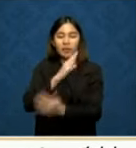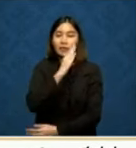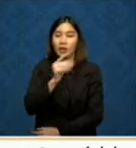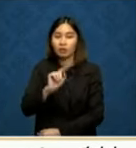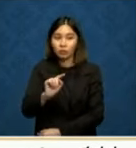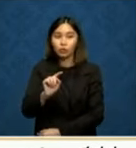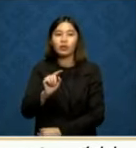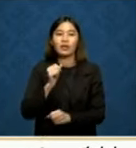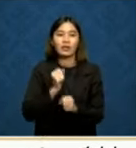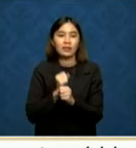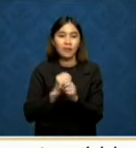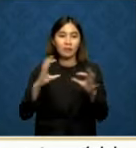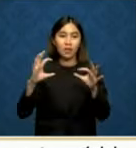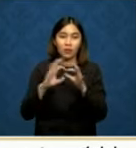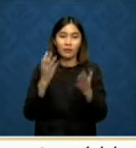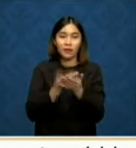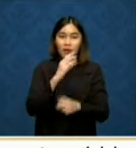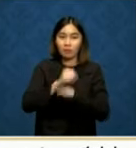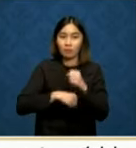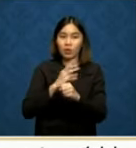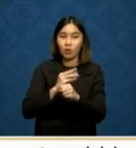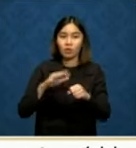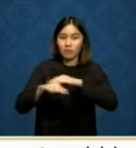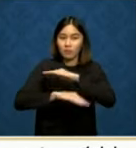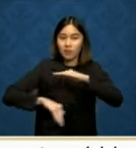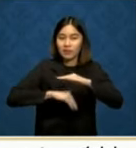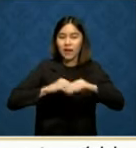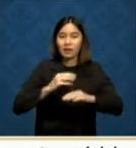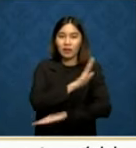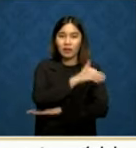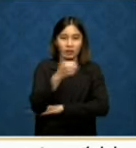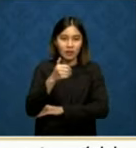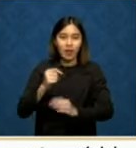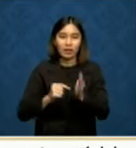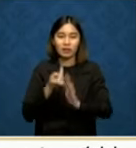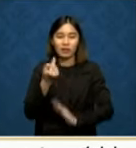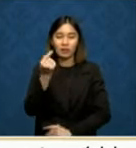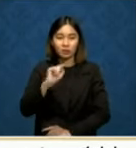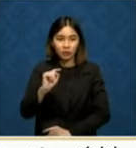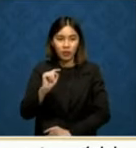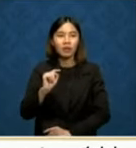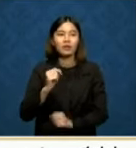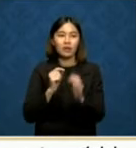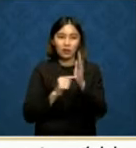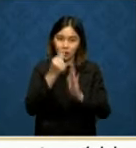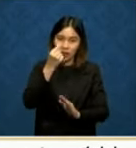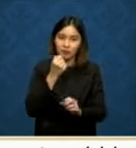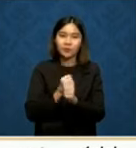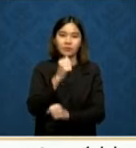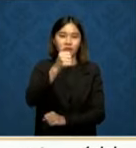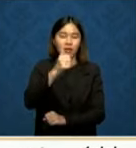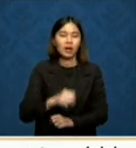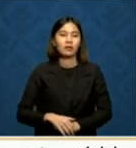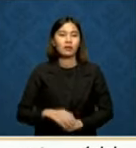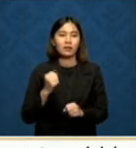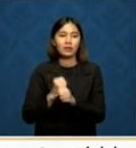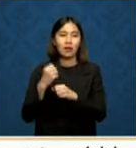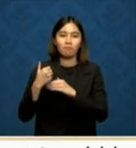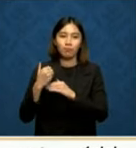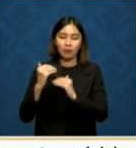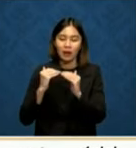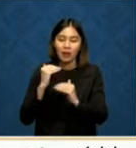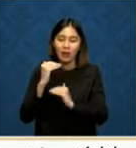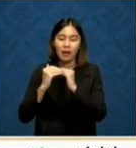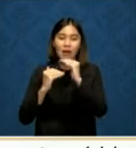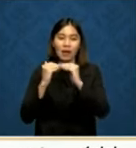าเราจะทำเรื่องบำนานพื้ฐานแ่งชาติจริงก็อาจจะเริ่มต้นได้เลยโดยที่ค่อยเป็นบัน